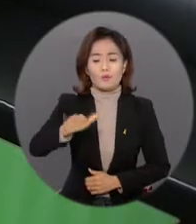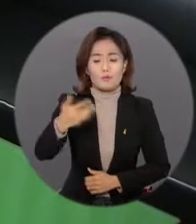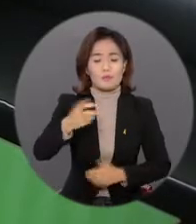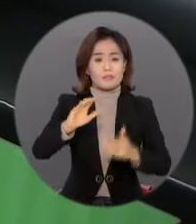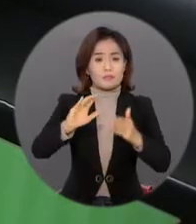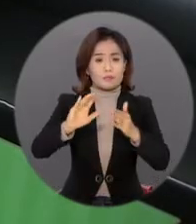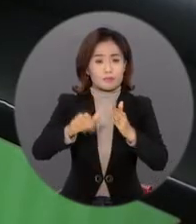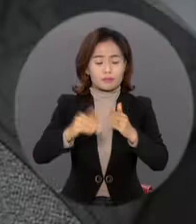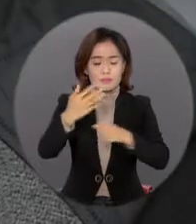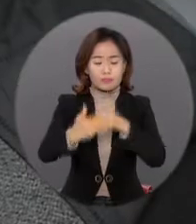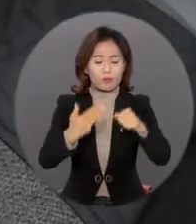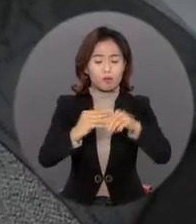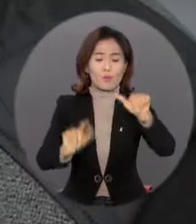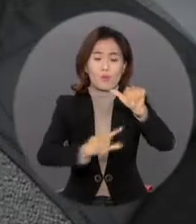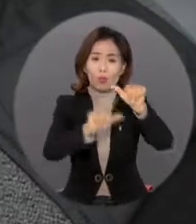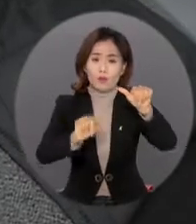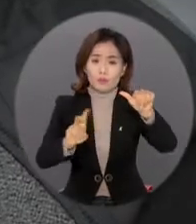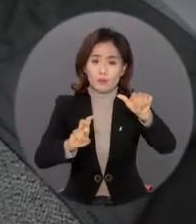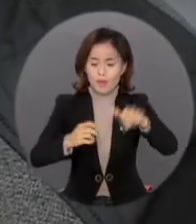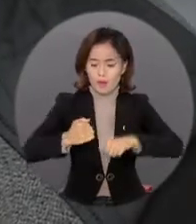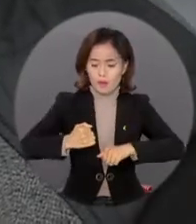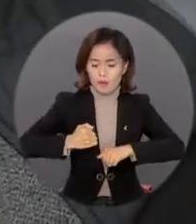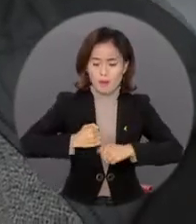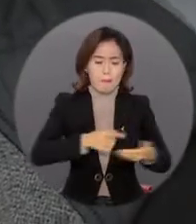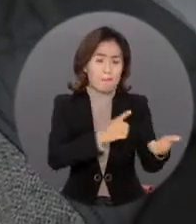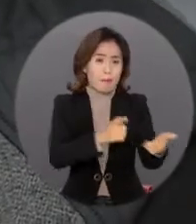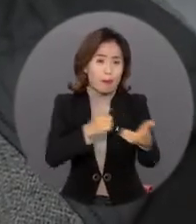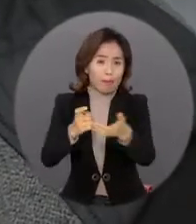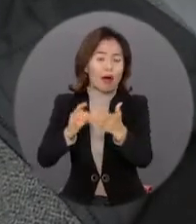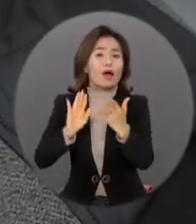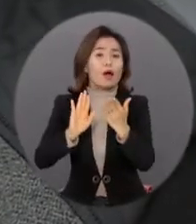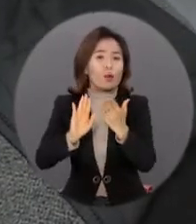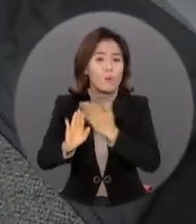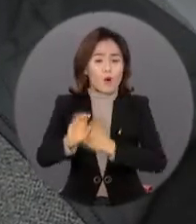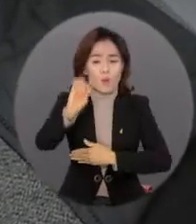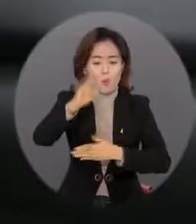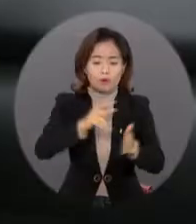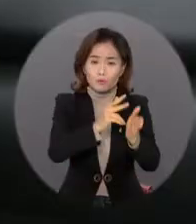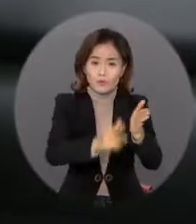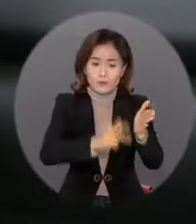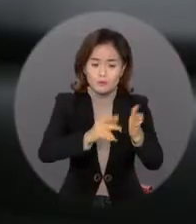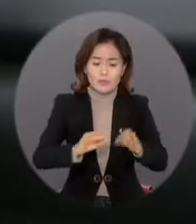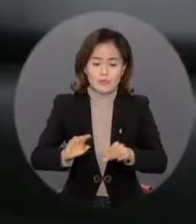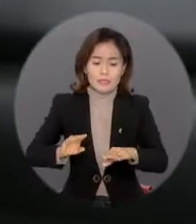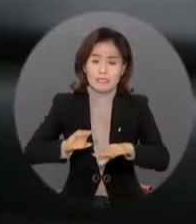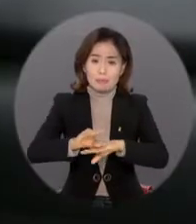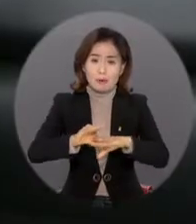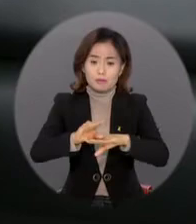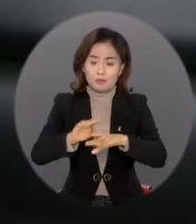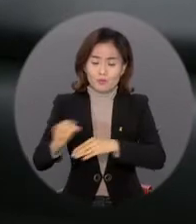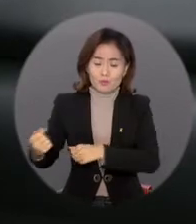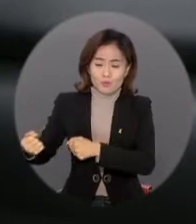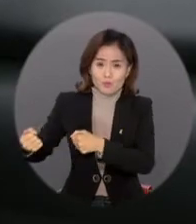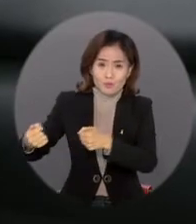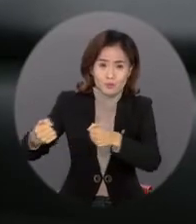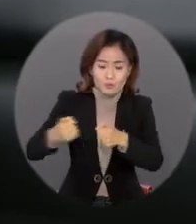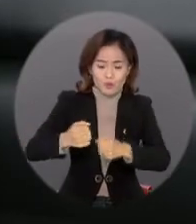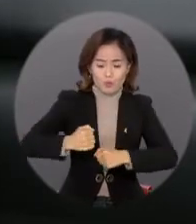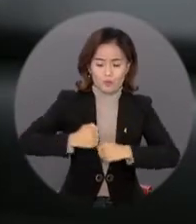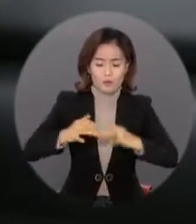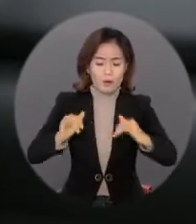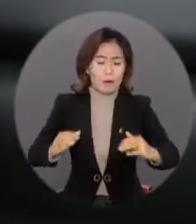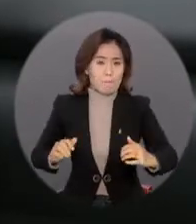1980년 5월 20일 계엄군의 집단 발포가 있던 밤 광주역에서 시내버스를 몰고 계엄군과